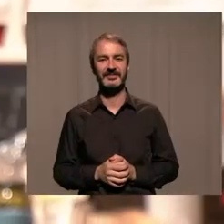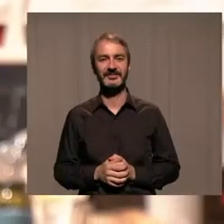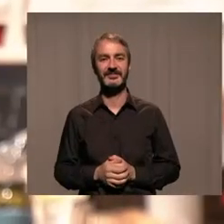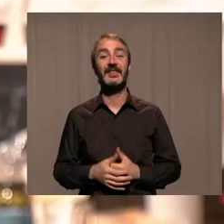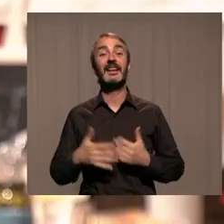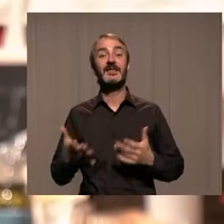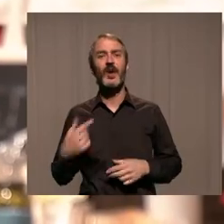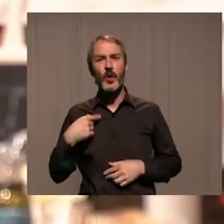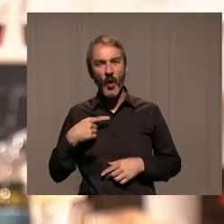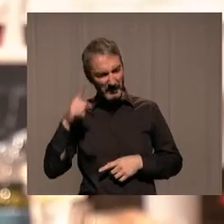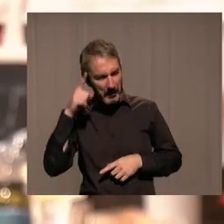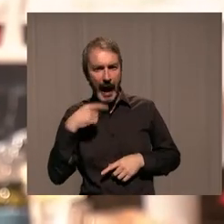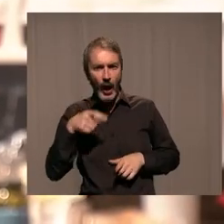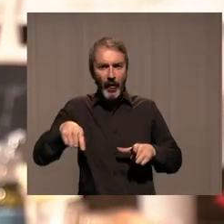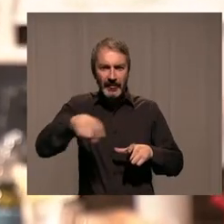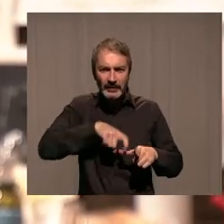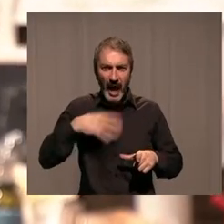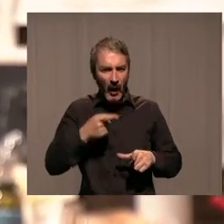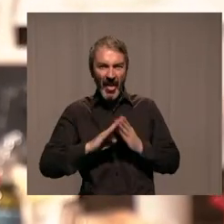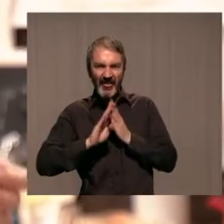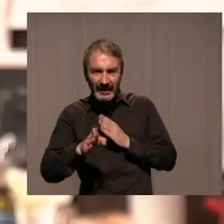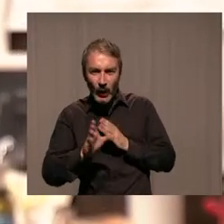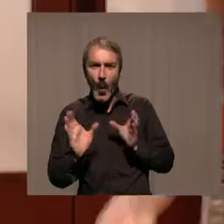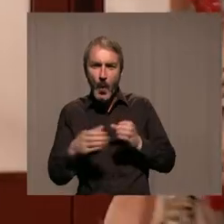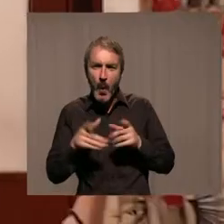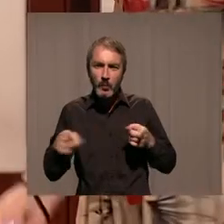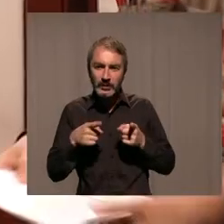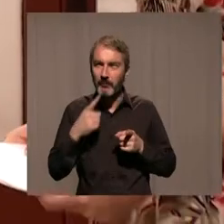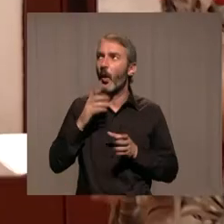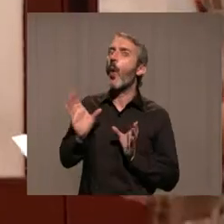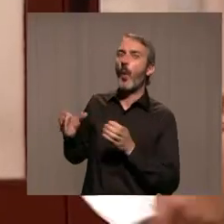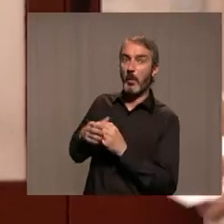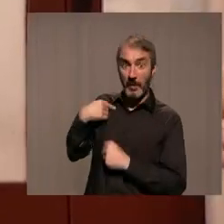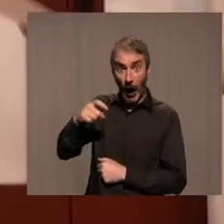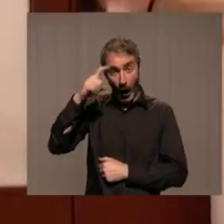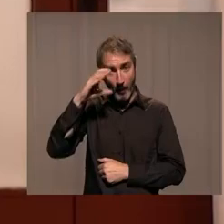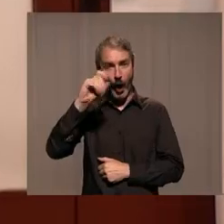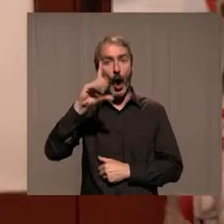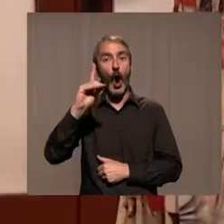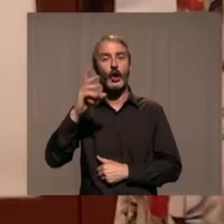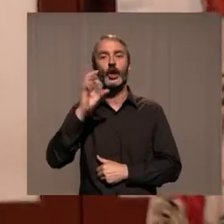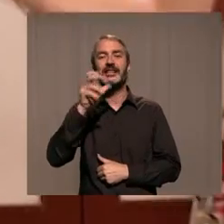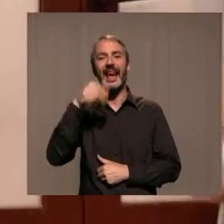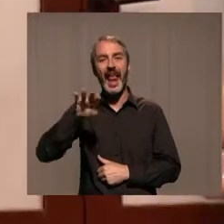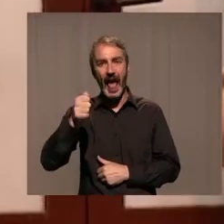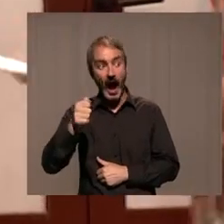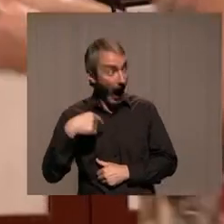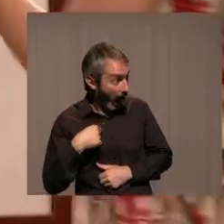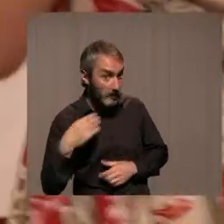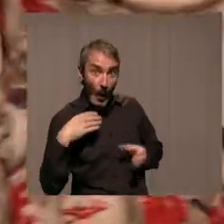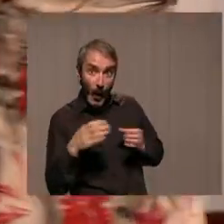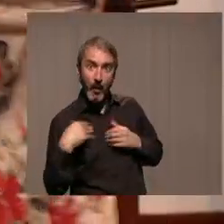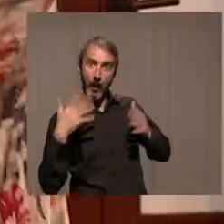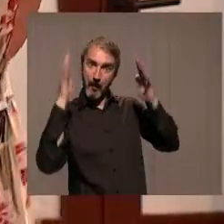tenir un aparell de música, un tocadiscos, tinguis directament un grup de música. Home, un grup de música, i tenen nom, eh? Són els Old Chanela. Old Chanela!